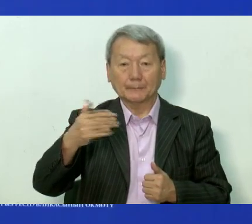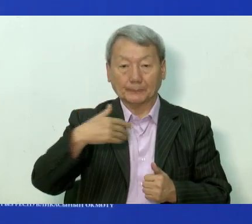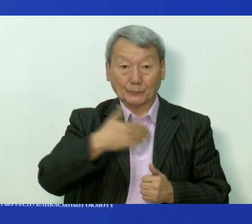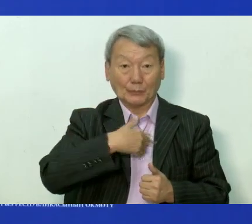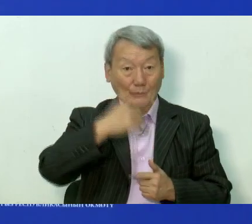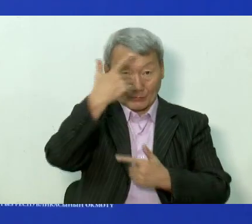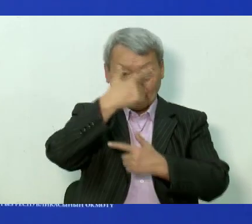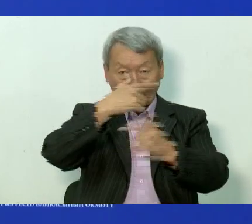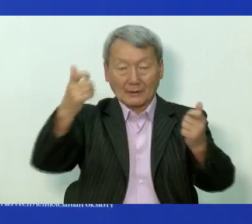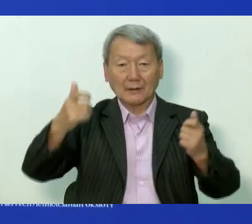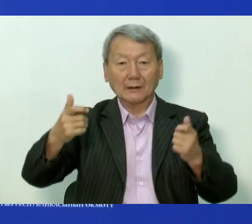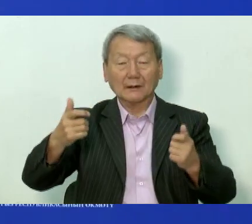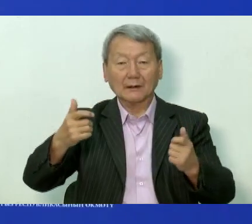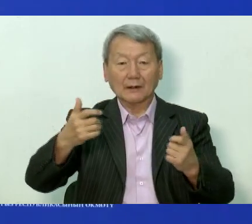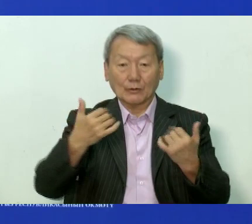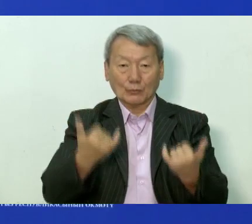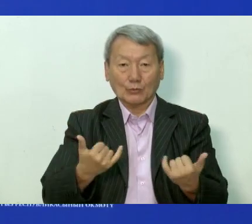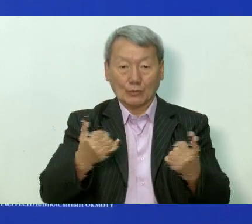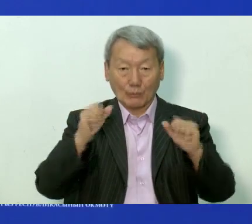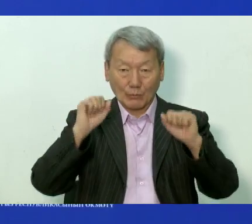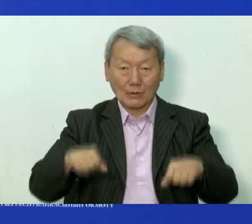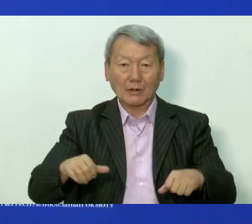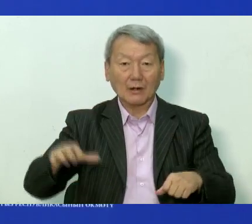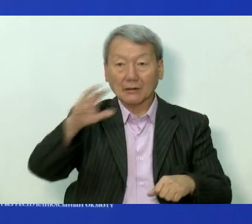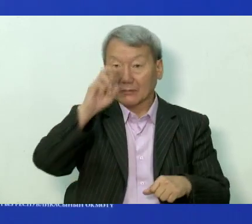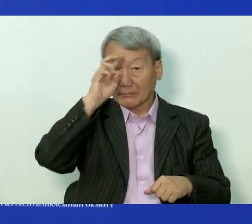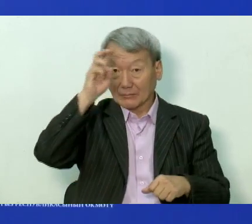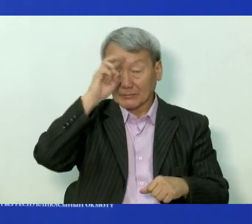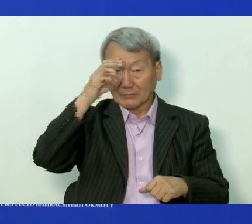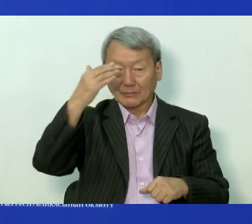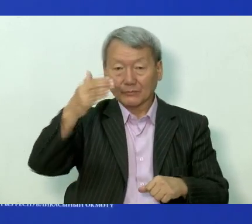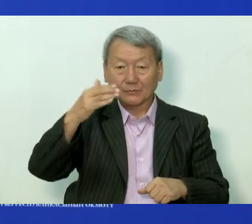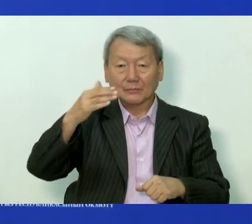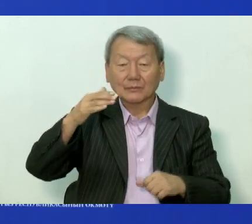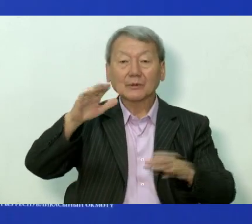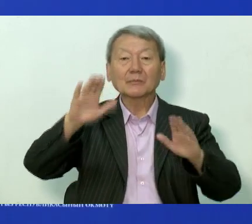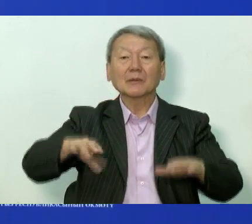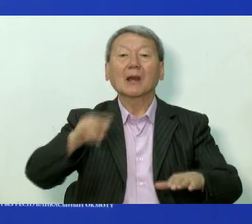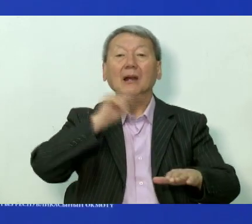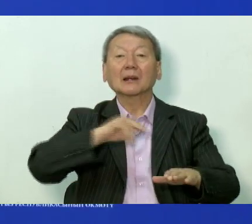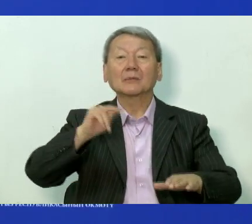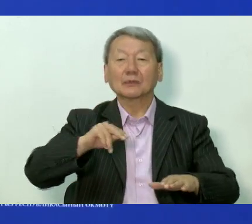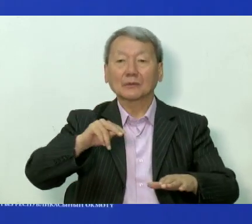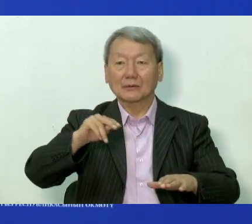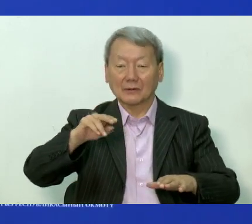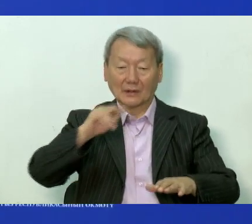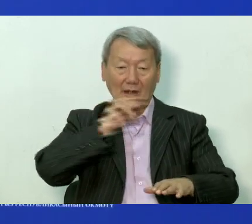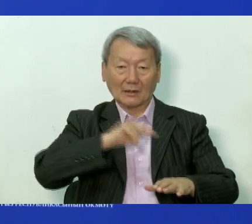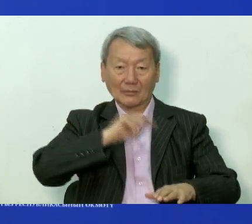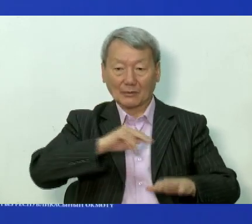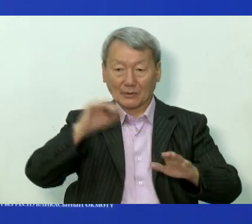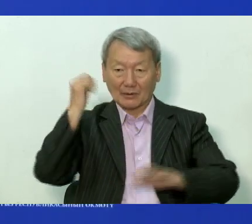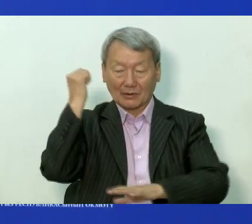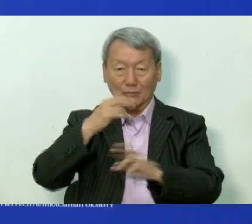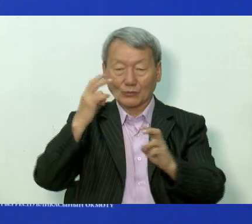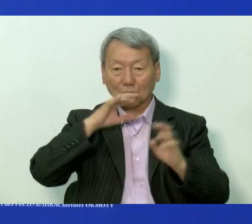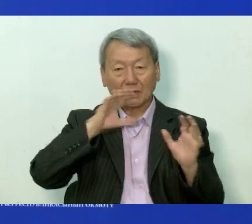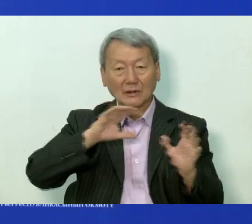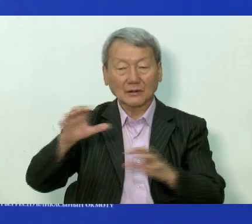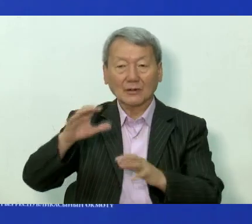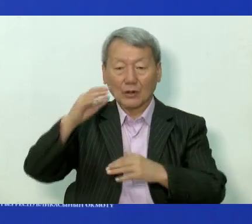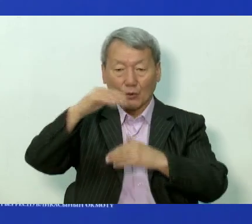кететілім. Мүмкін болышынша қызматкерлерді қовсус, әмгек шартына менің қамсызды өгерек.